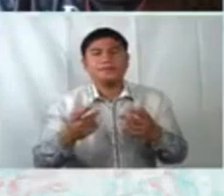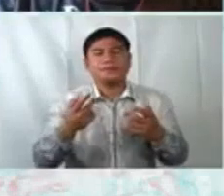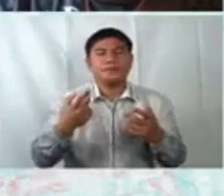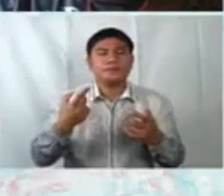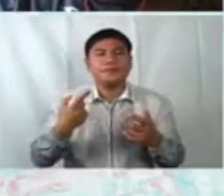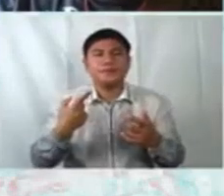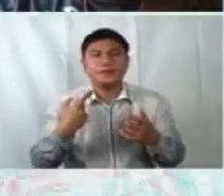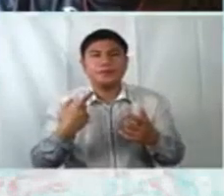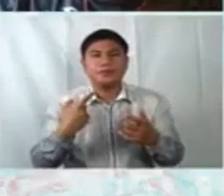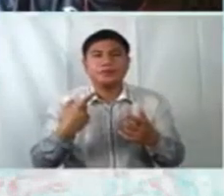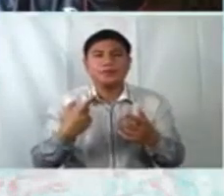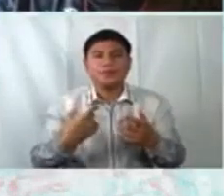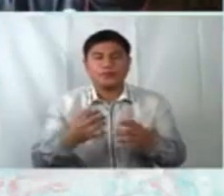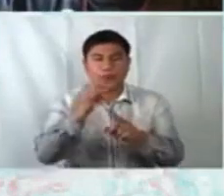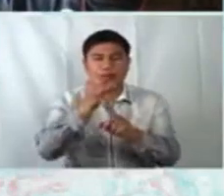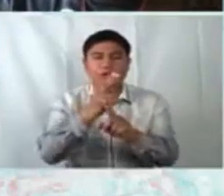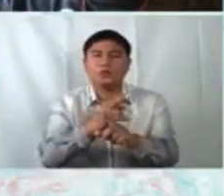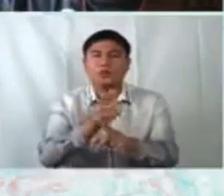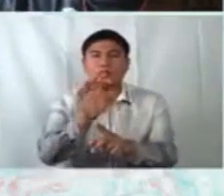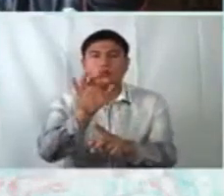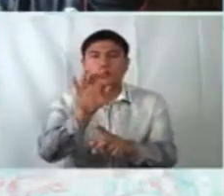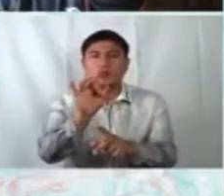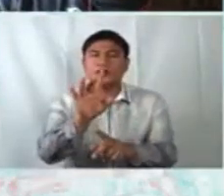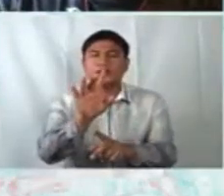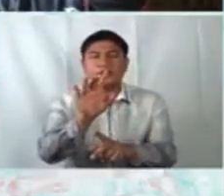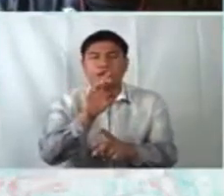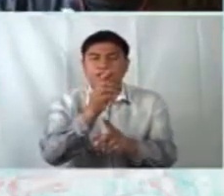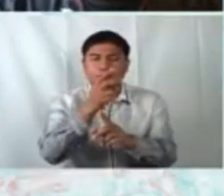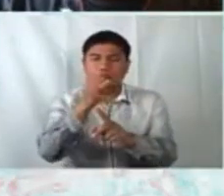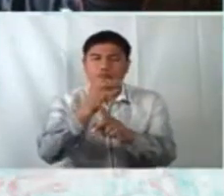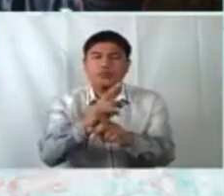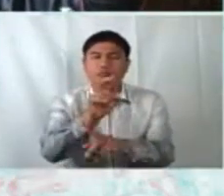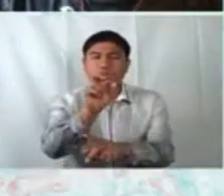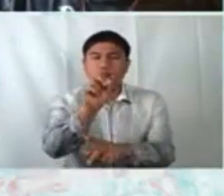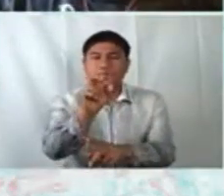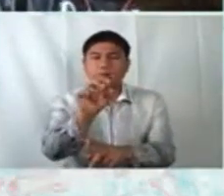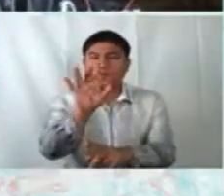sa June 12, 1898 na petsa dun sa kalendaryo.